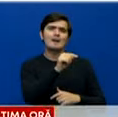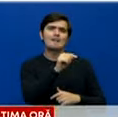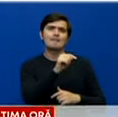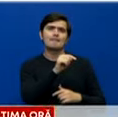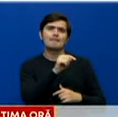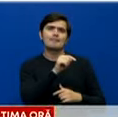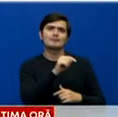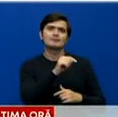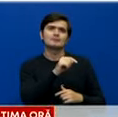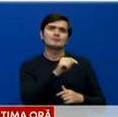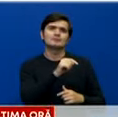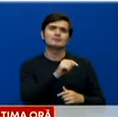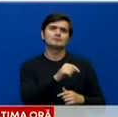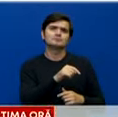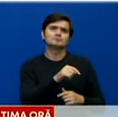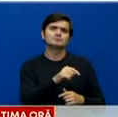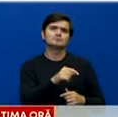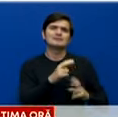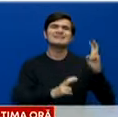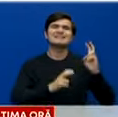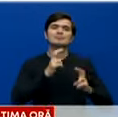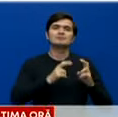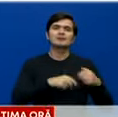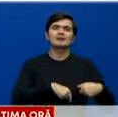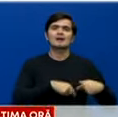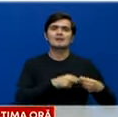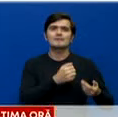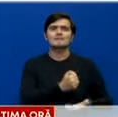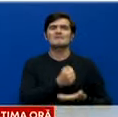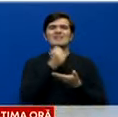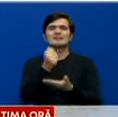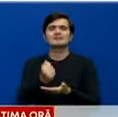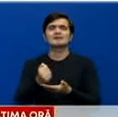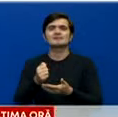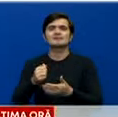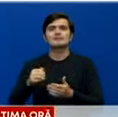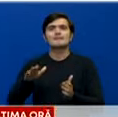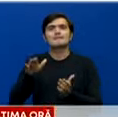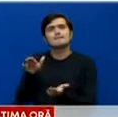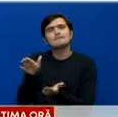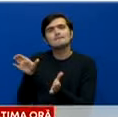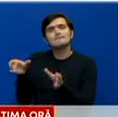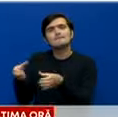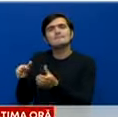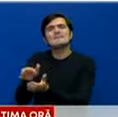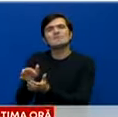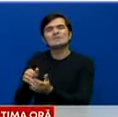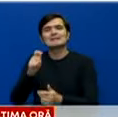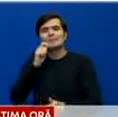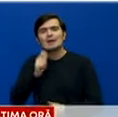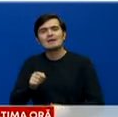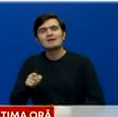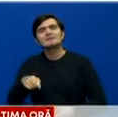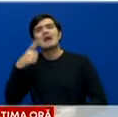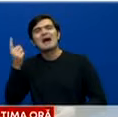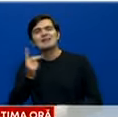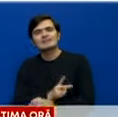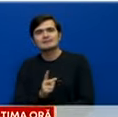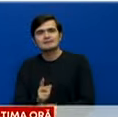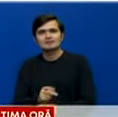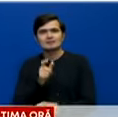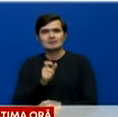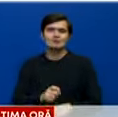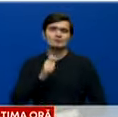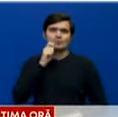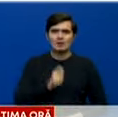finanțează minoritățile naționale, minoritatea maghiară din alte state decât Ungaria, și ele se